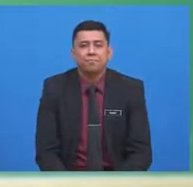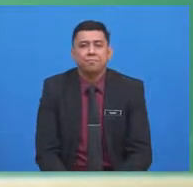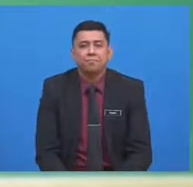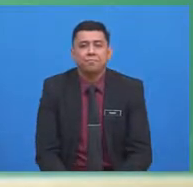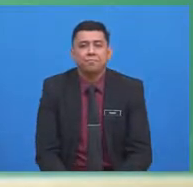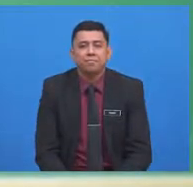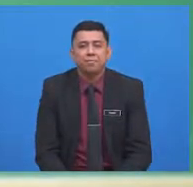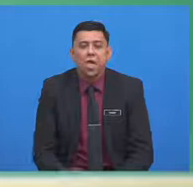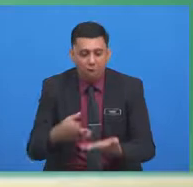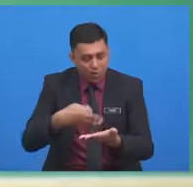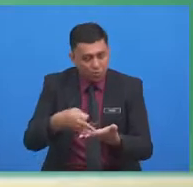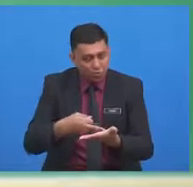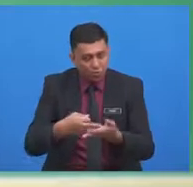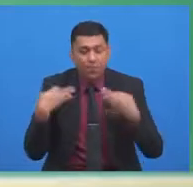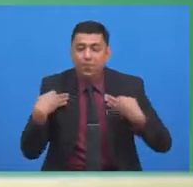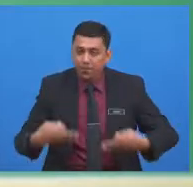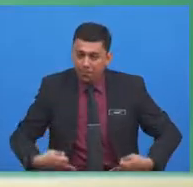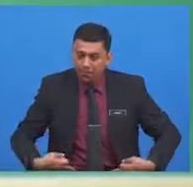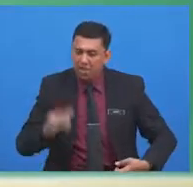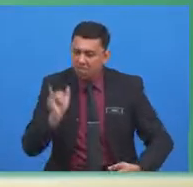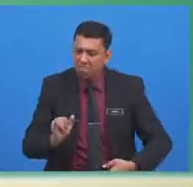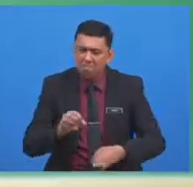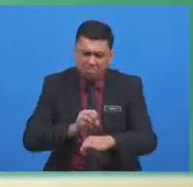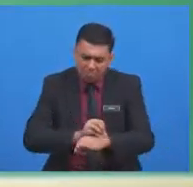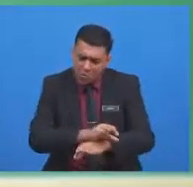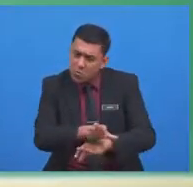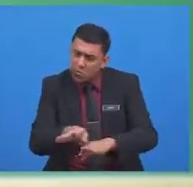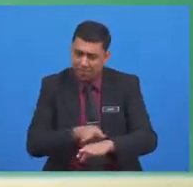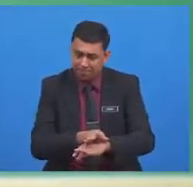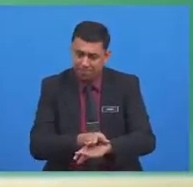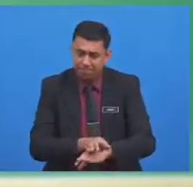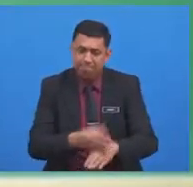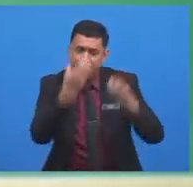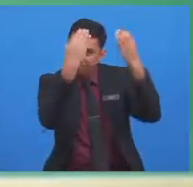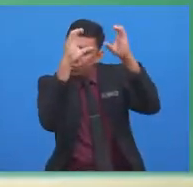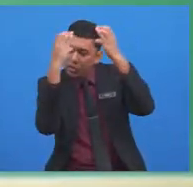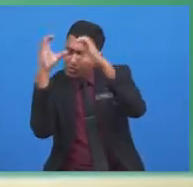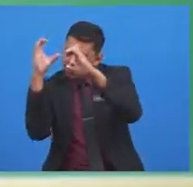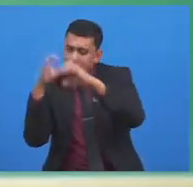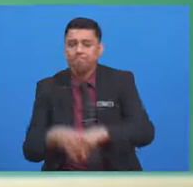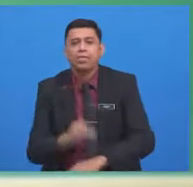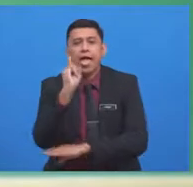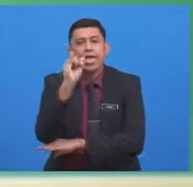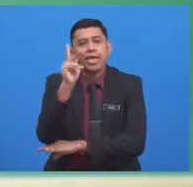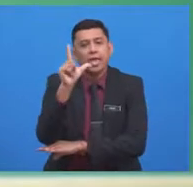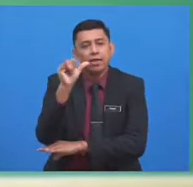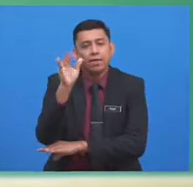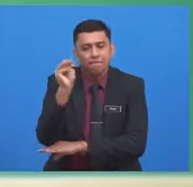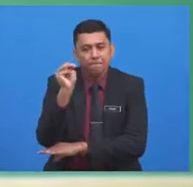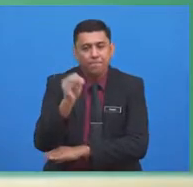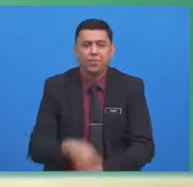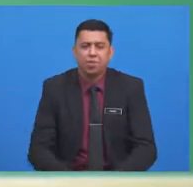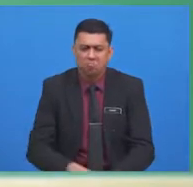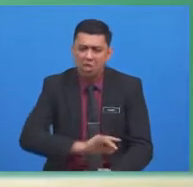Faktor fizikal pertama yang mempengaruhi proses luluh hawa ialah iklim. Iklim ialah purata